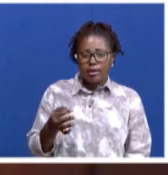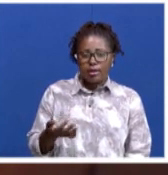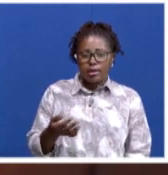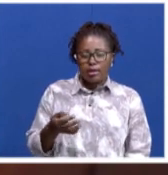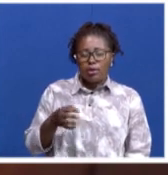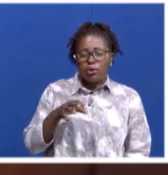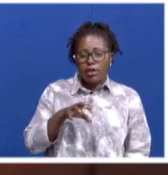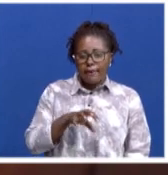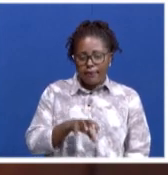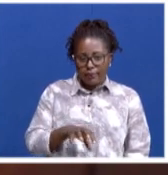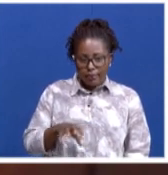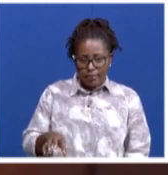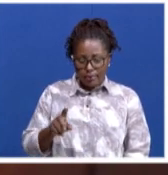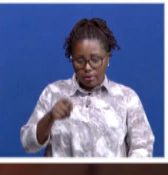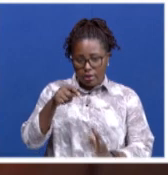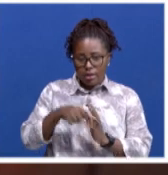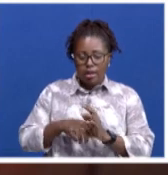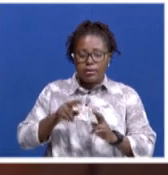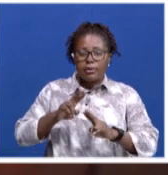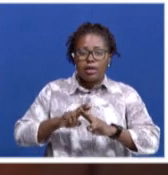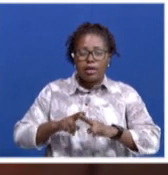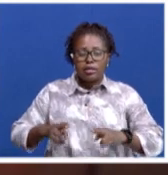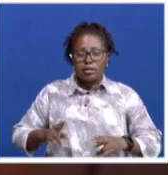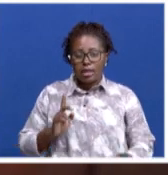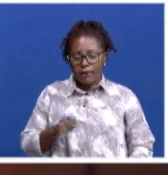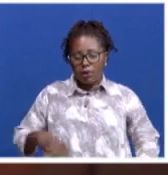katika y jani na maki